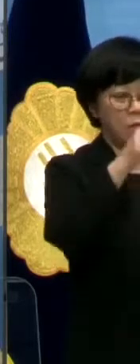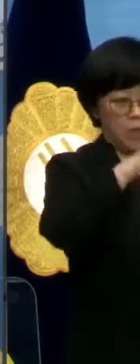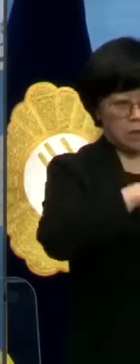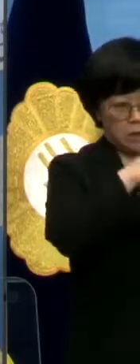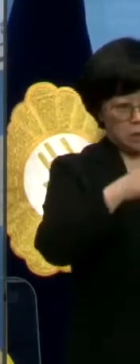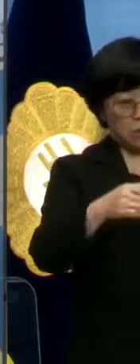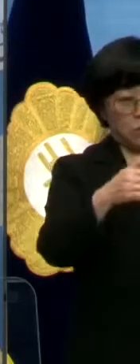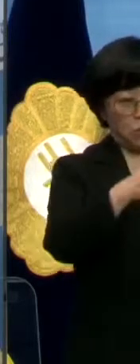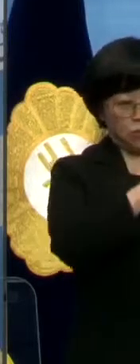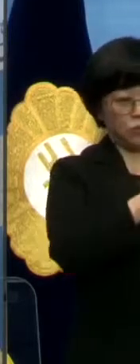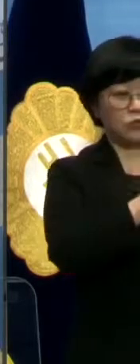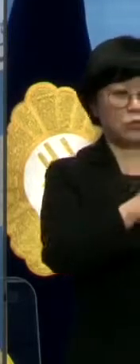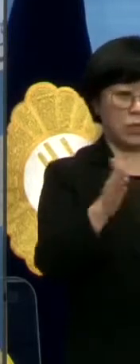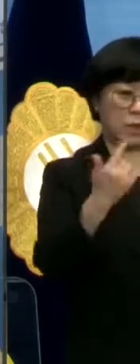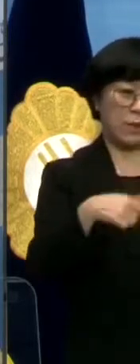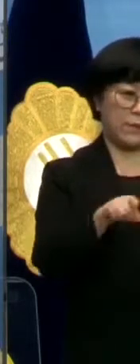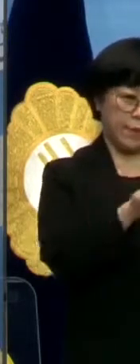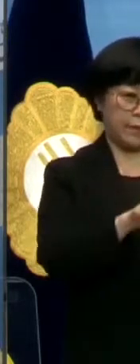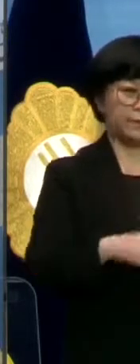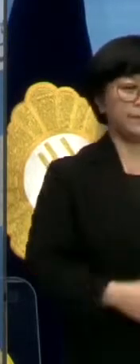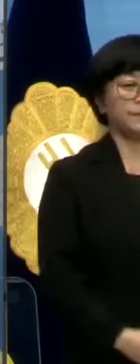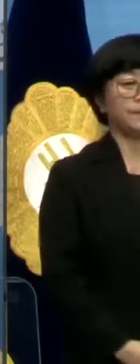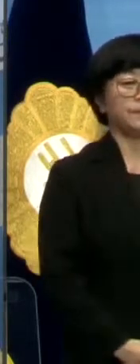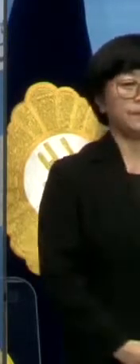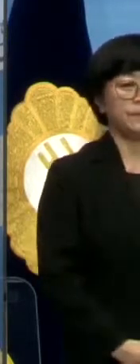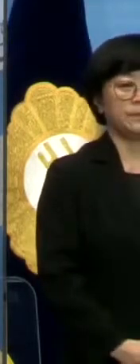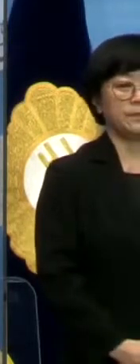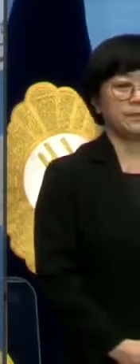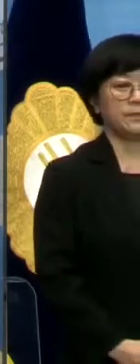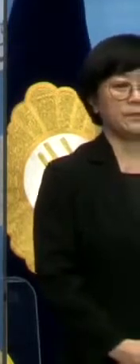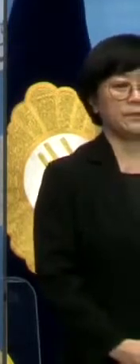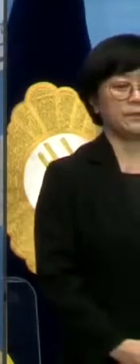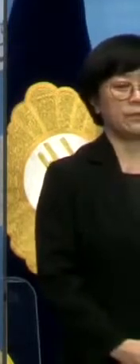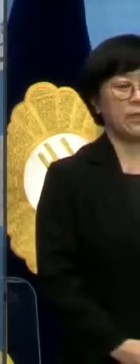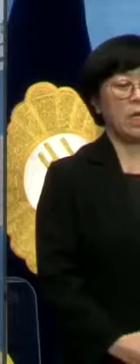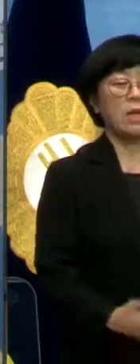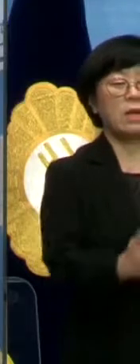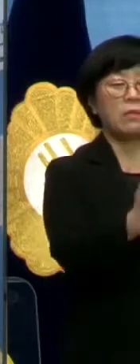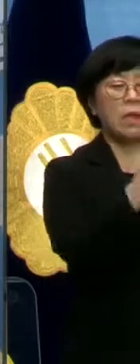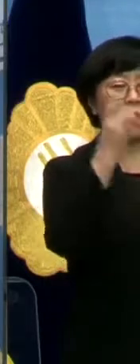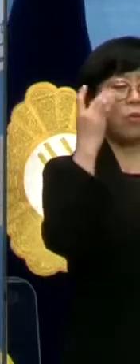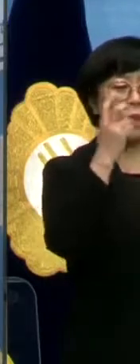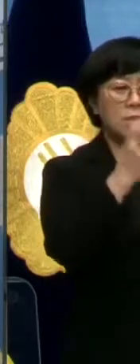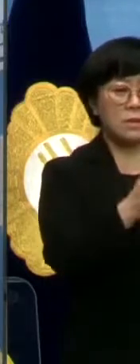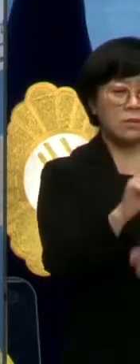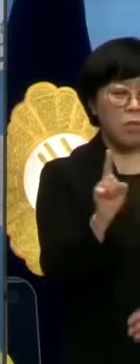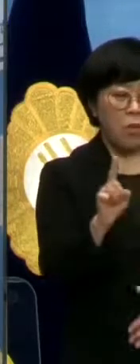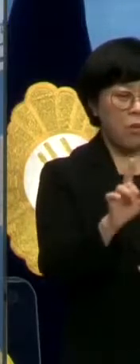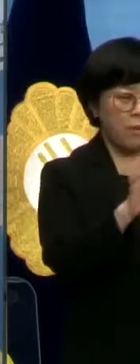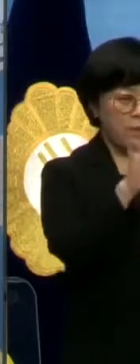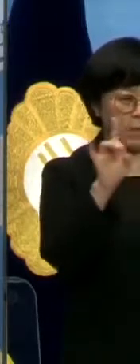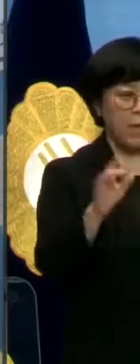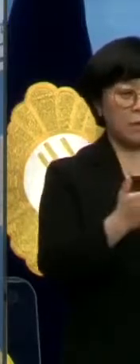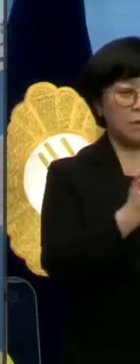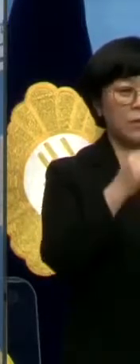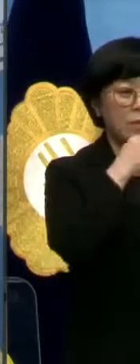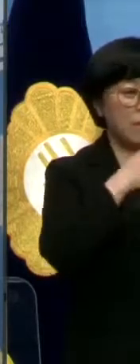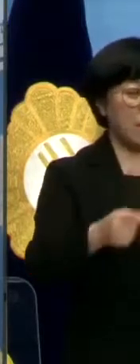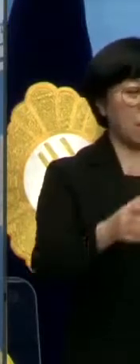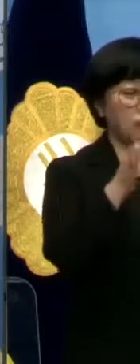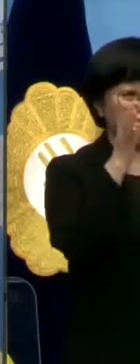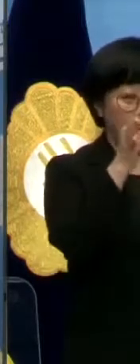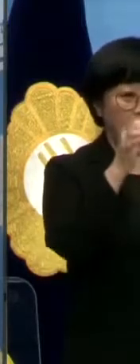청구를 준비하기에 이르렀습니다. 방역의 원칙은 제각기이고 피해 규모에